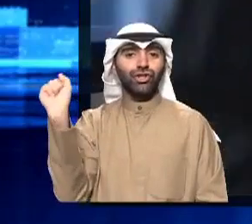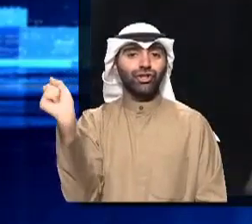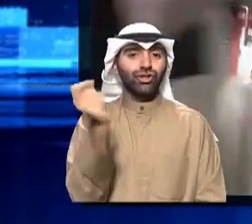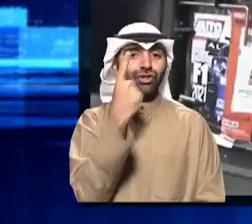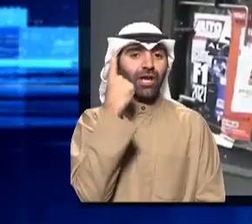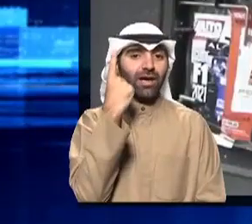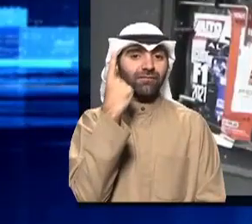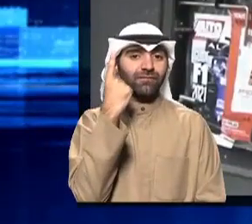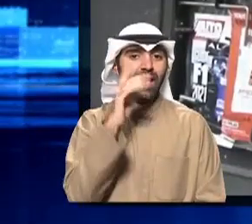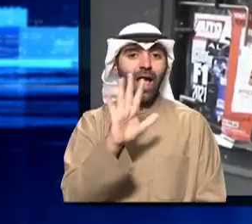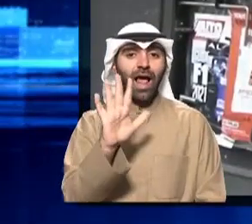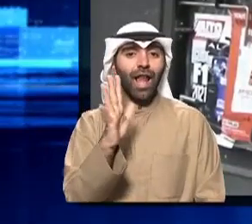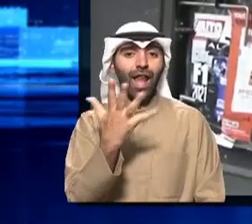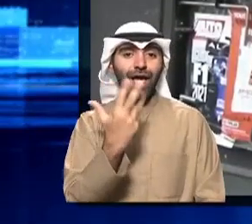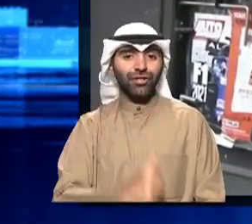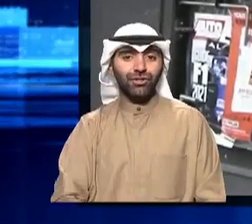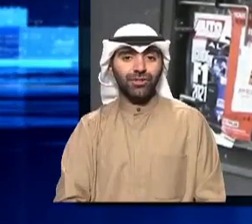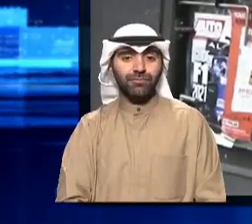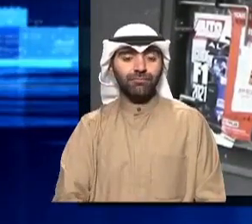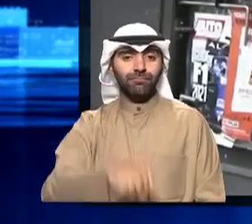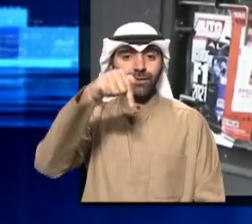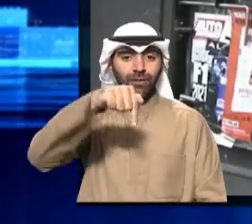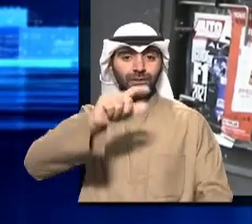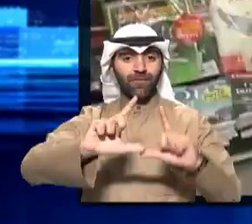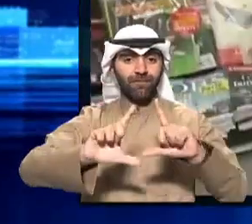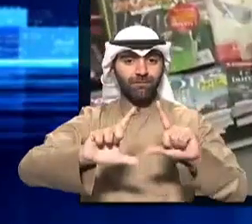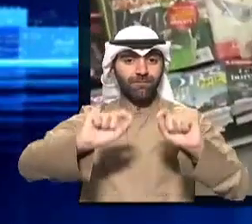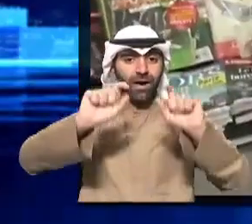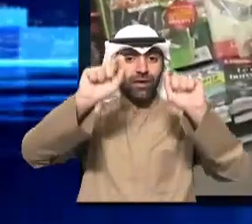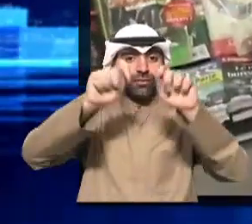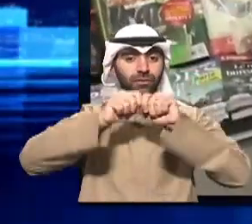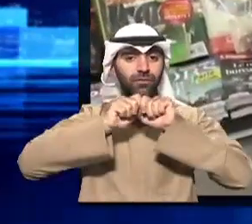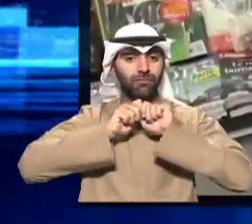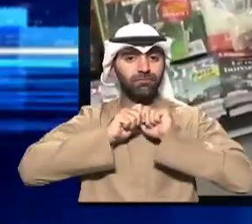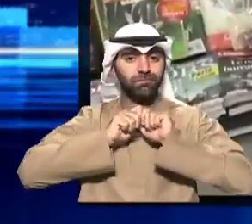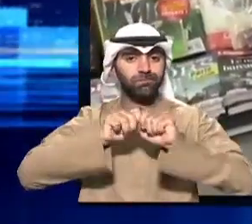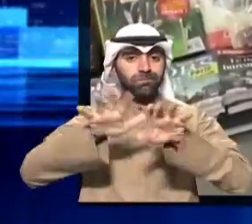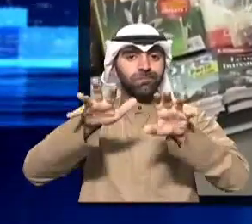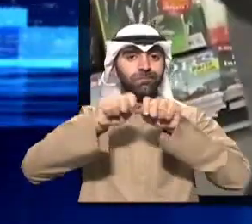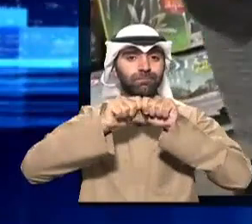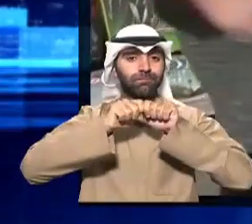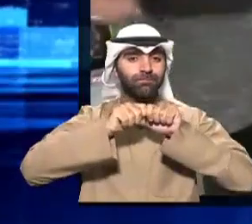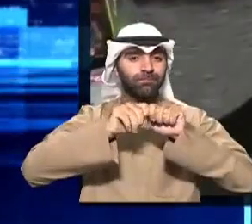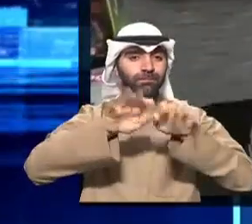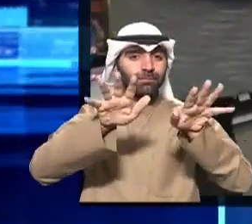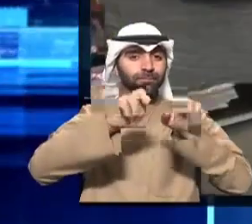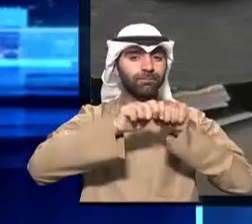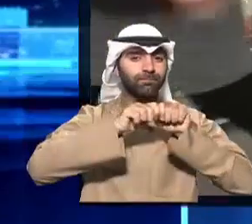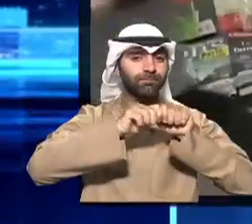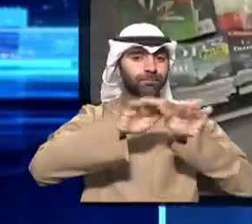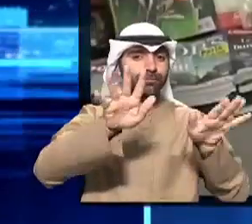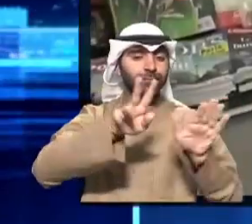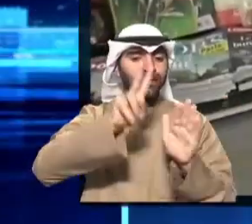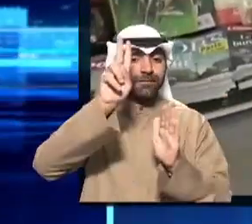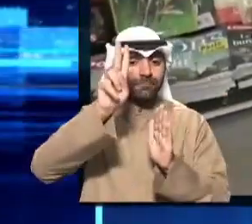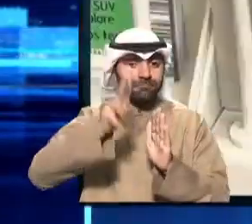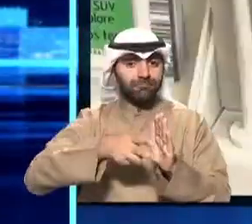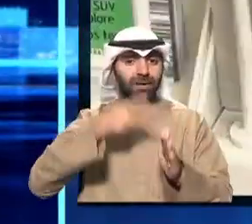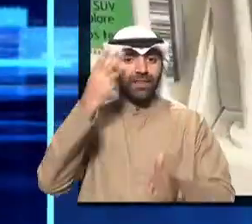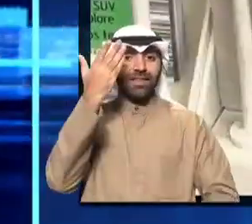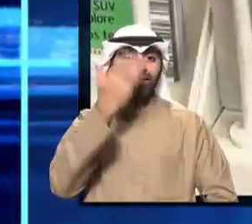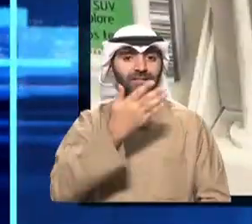الفيروس عن السيطرة في هذه المناطق، وبالتحديد منطقة إيل دو فرانس التي تضم العاصمة باريس